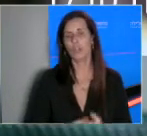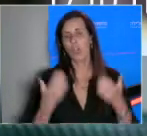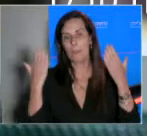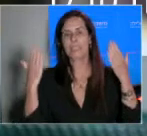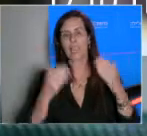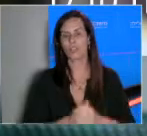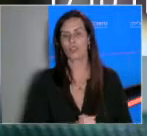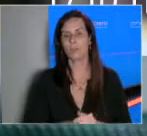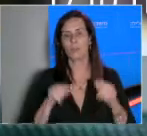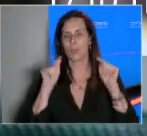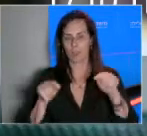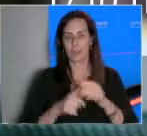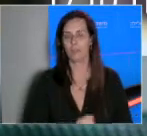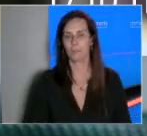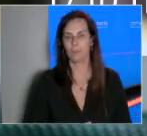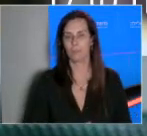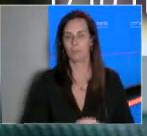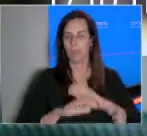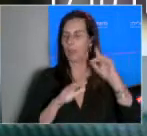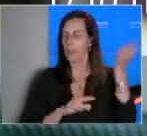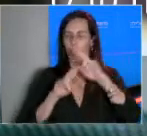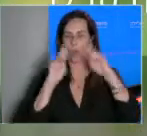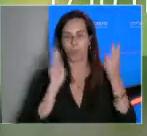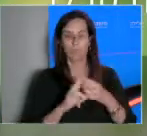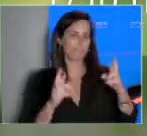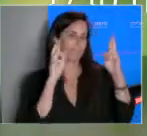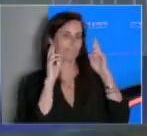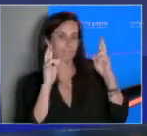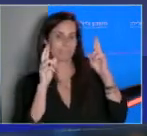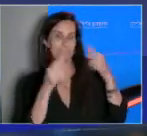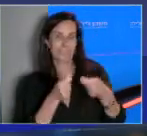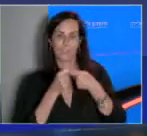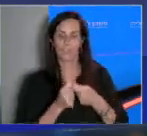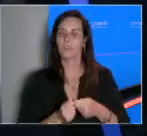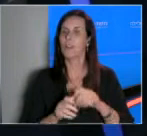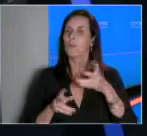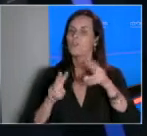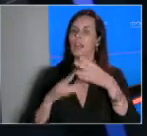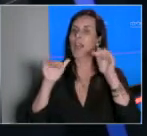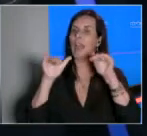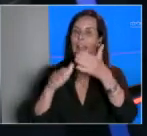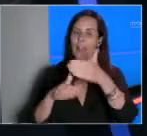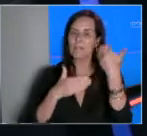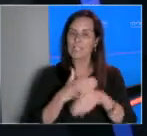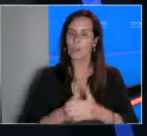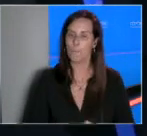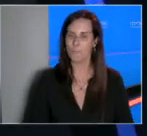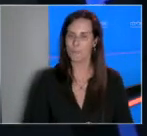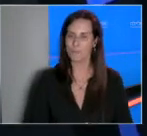ושבעזרת השם נגיע לכל העולם. אני כולי תקווה שתתאגדו. אוריה, מה אנחנו יכולים לאחל לכם